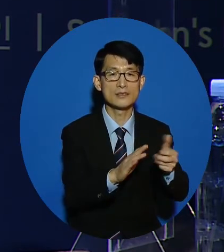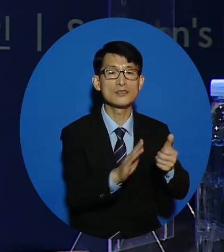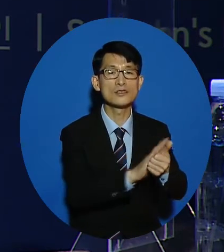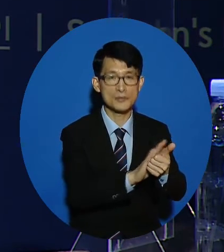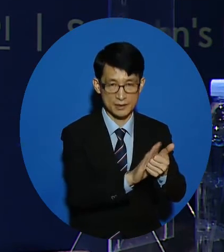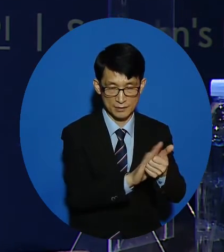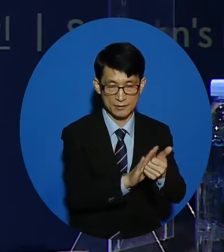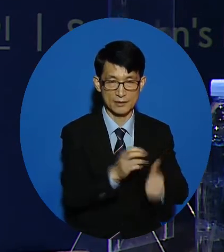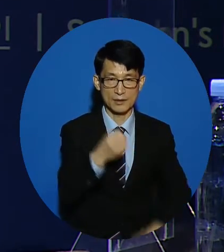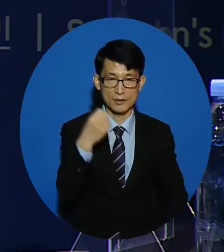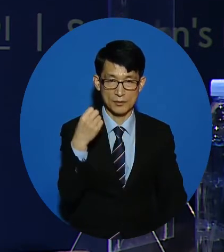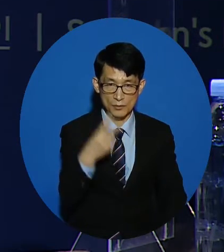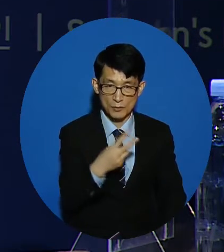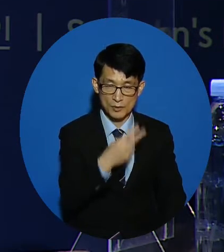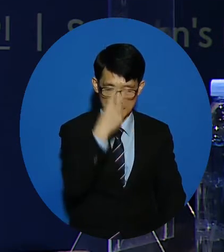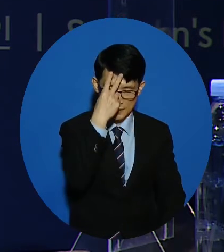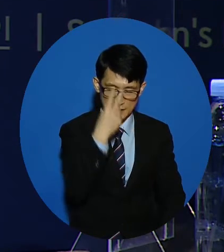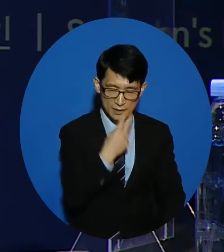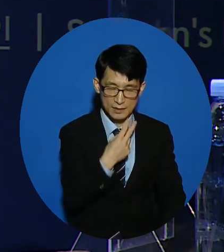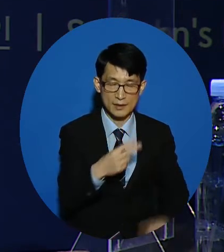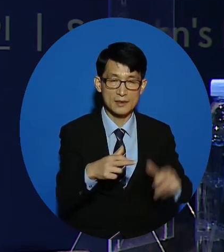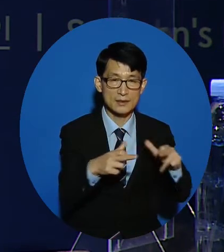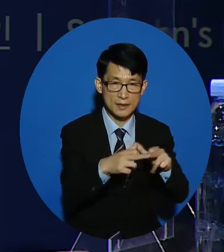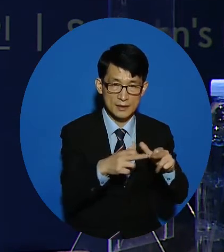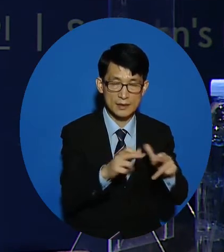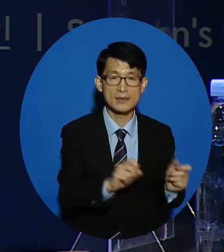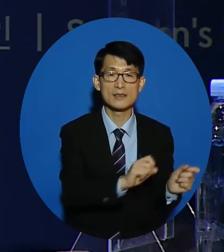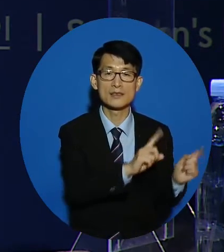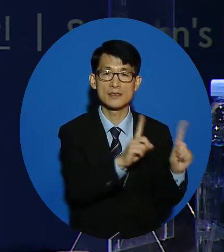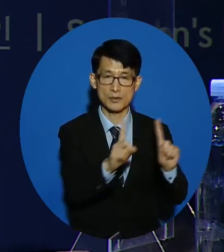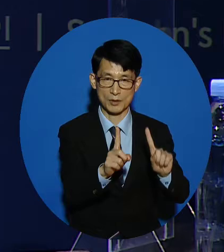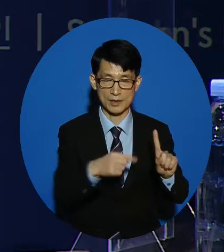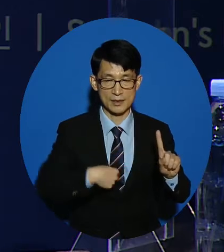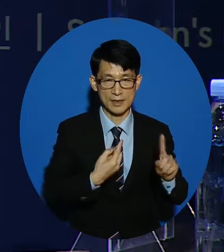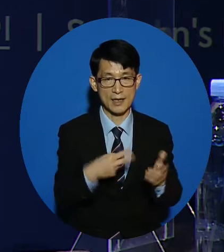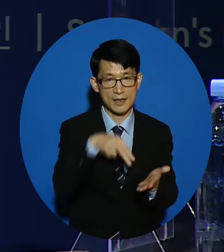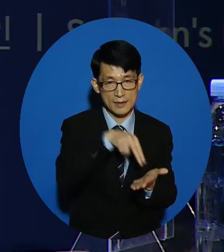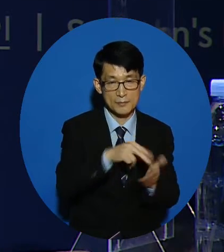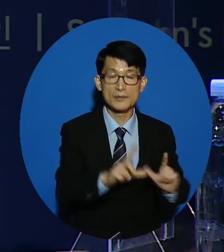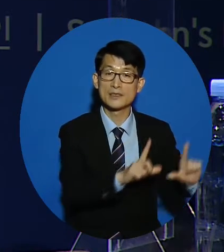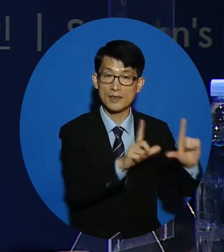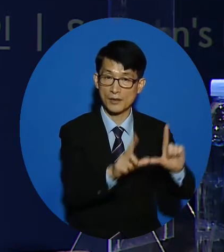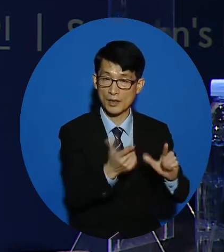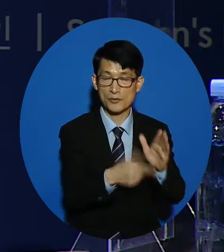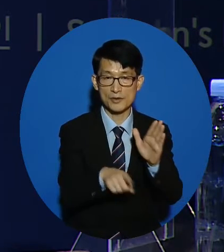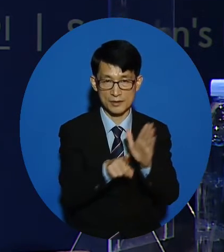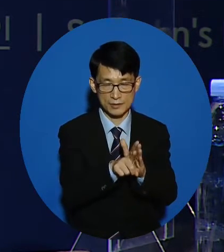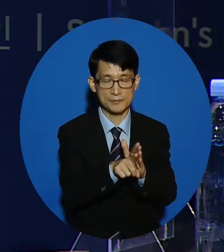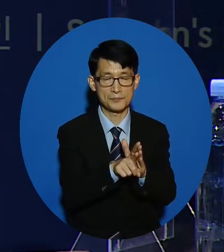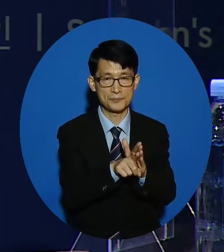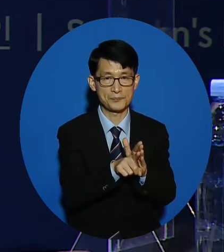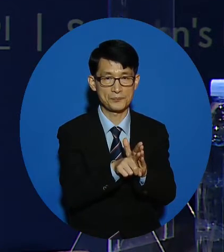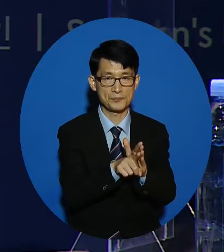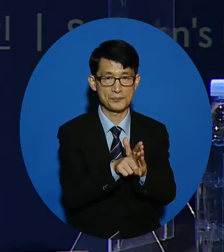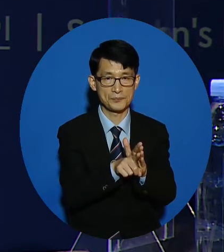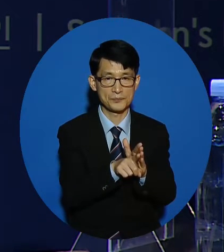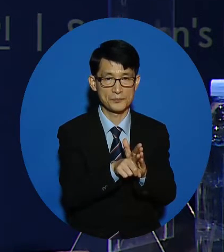서비스와 시각장애인 재활과 자립을 통해서라면은 반드시